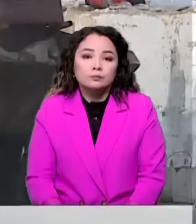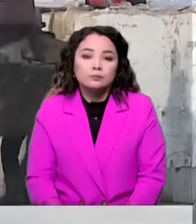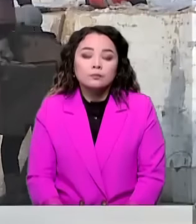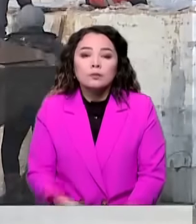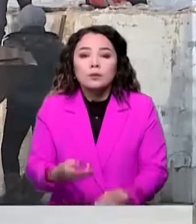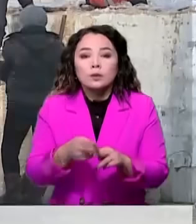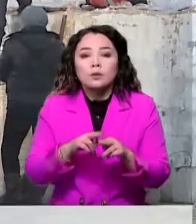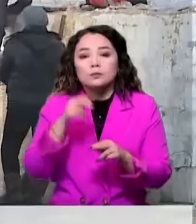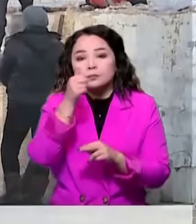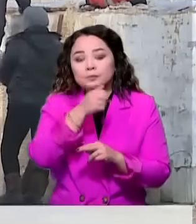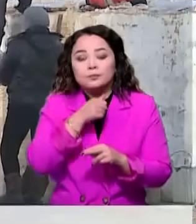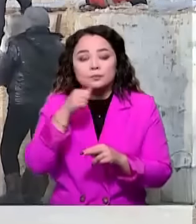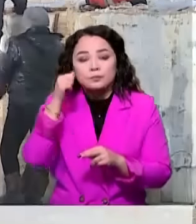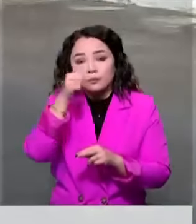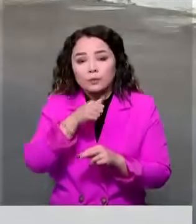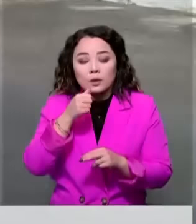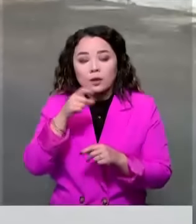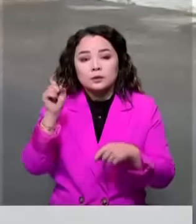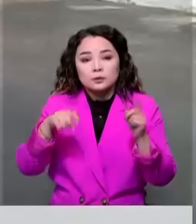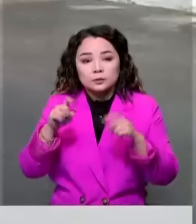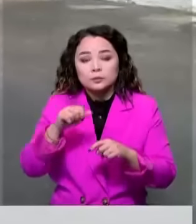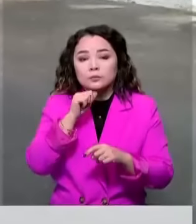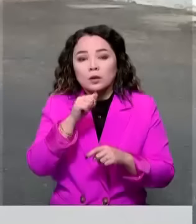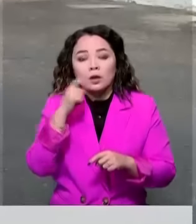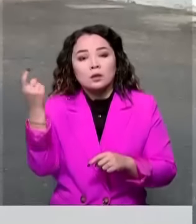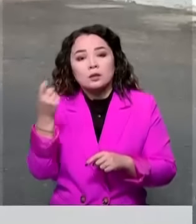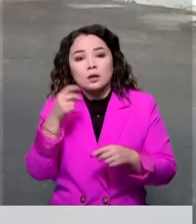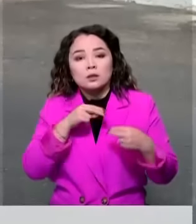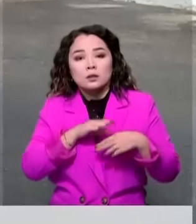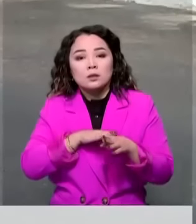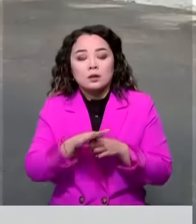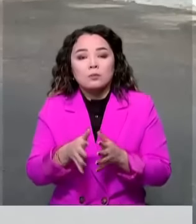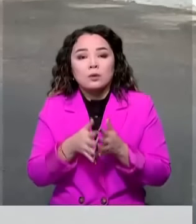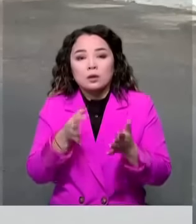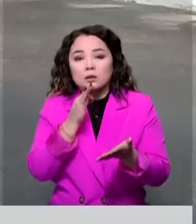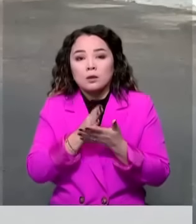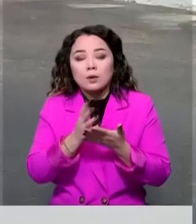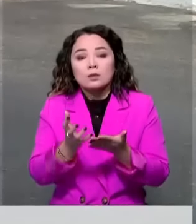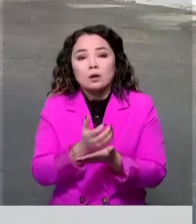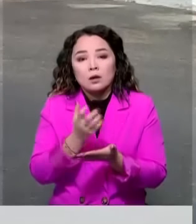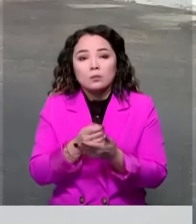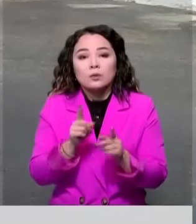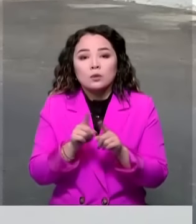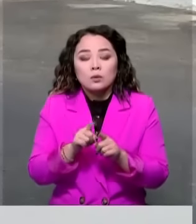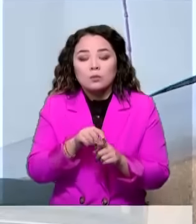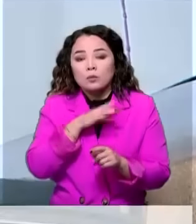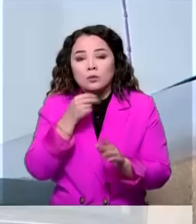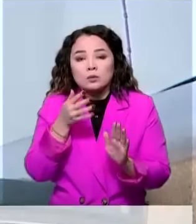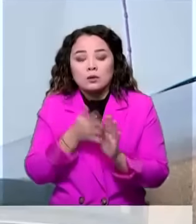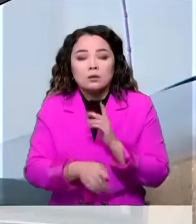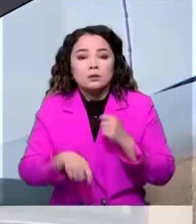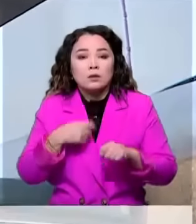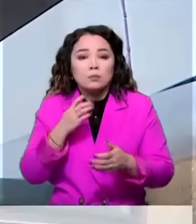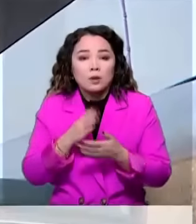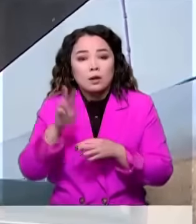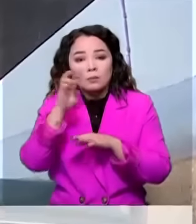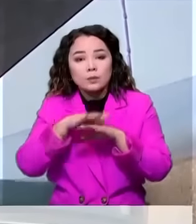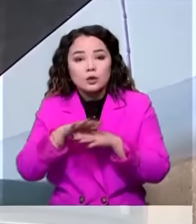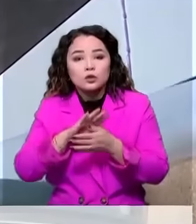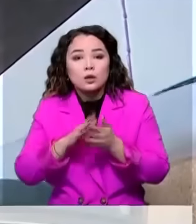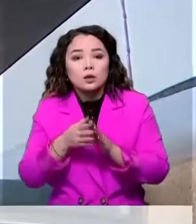Былтырғы ауа райының жауын шашынды болуы қостанайлық диқандардың еңбегін ешетті десе болады. Табыс таппақ түгілі қыруар шығынға батты.